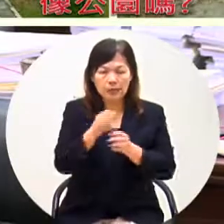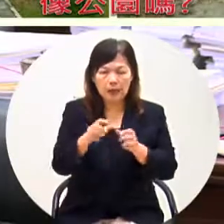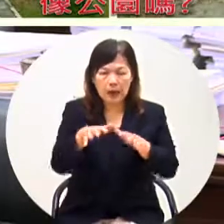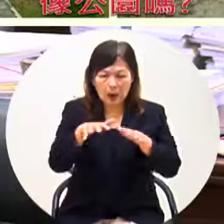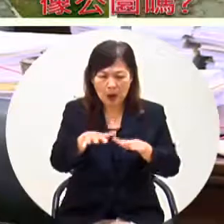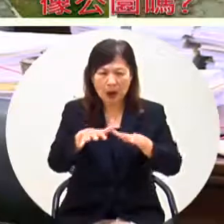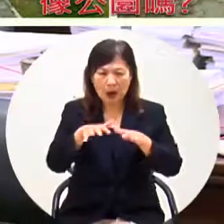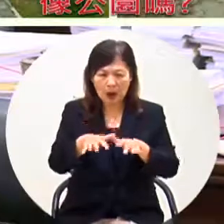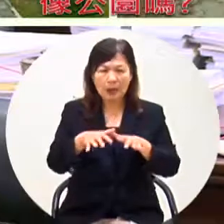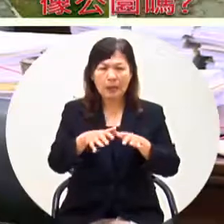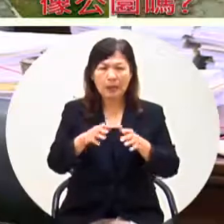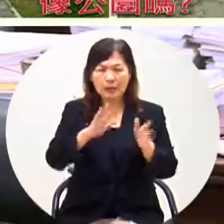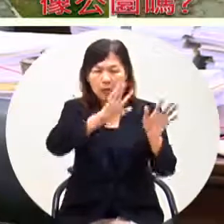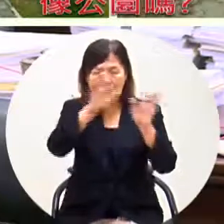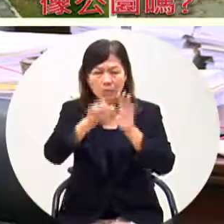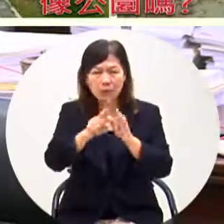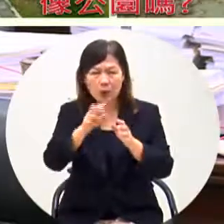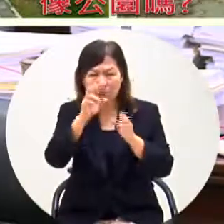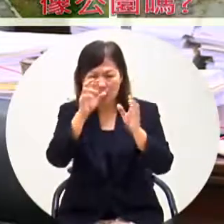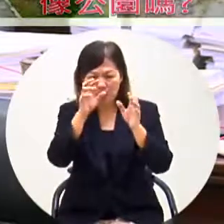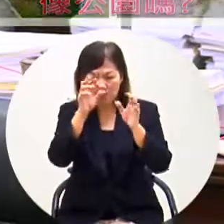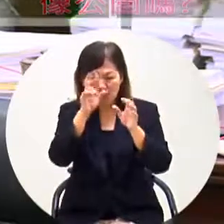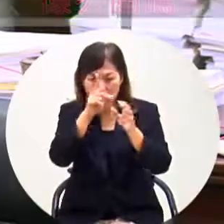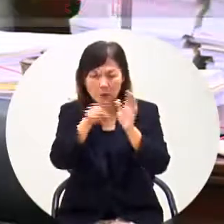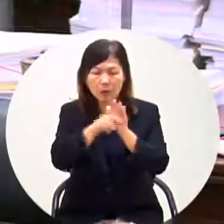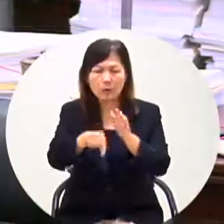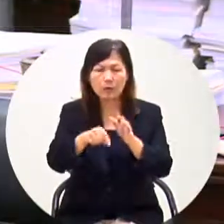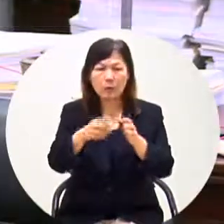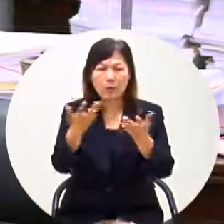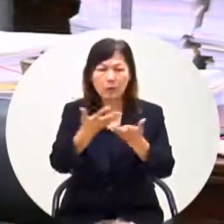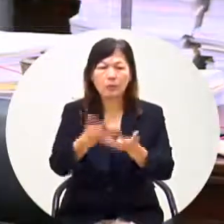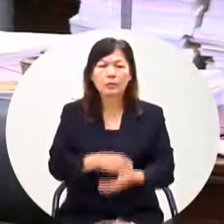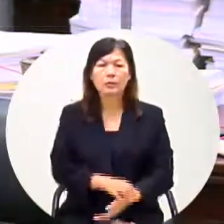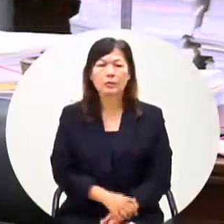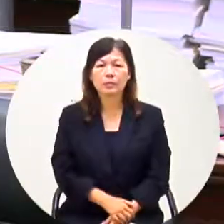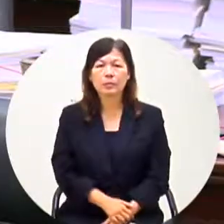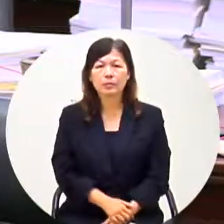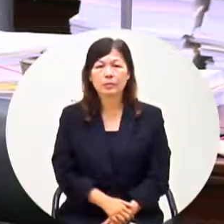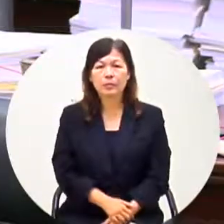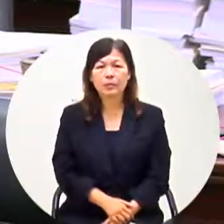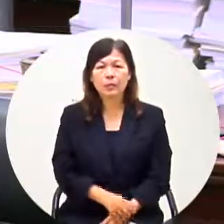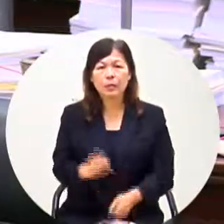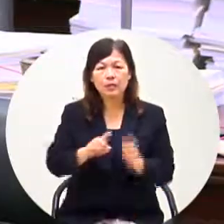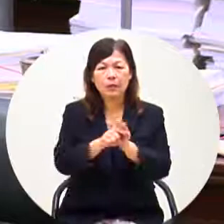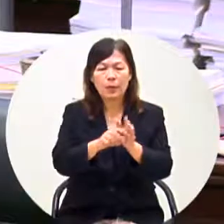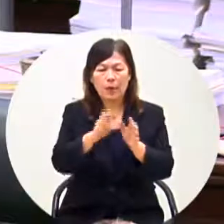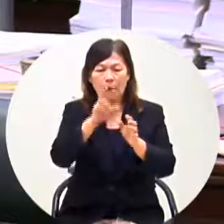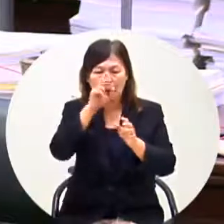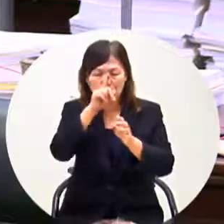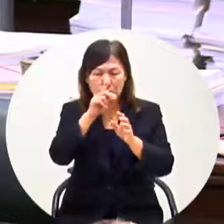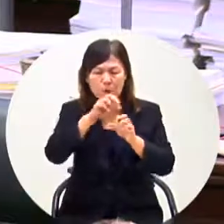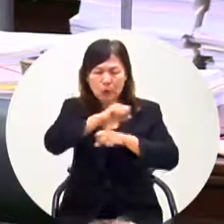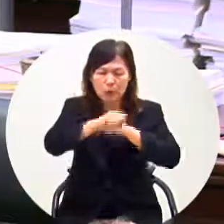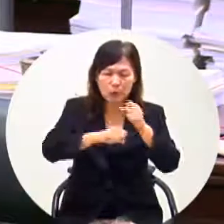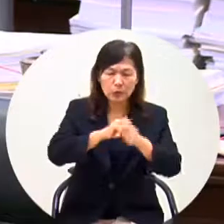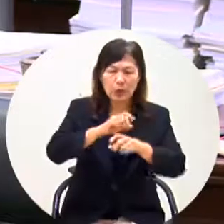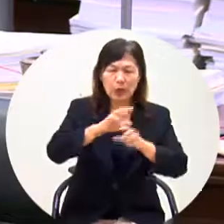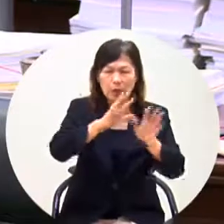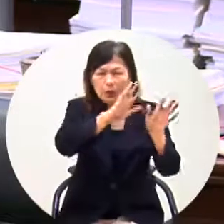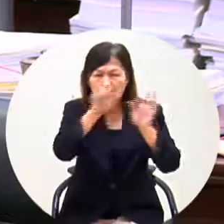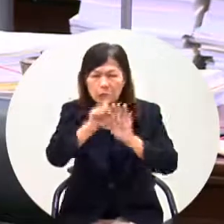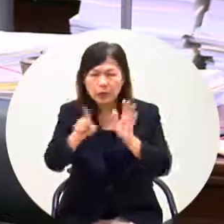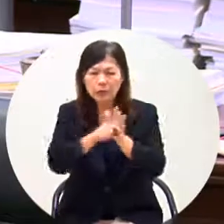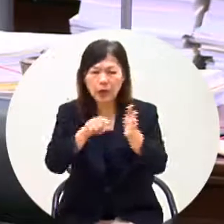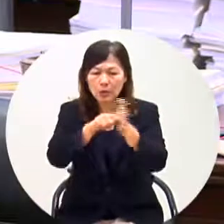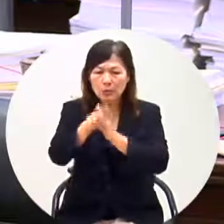来请教一下我们地震局黄局长，什么叫错动现象？你讲这个是专有名词，一般民众听不